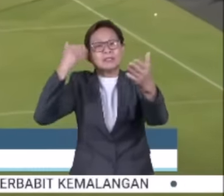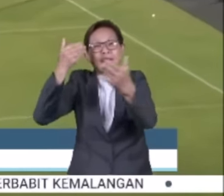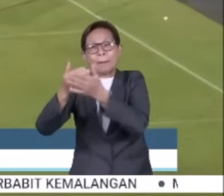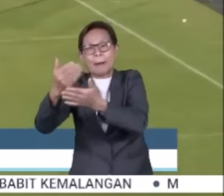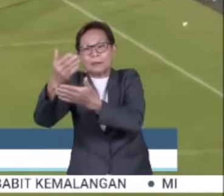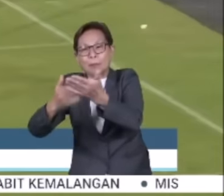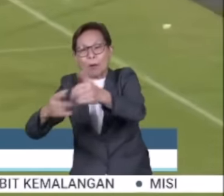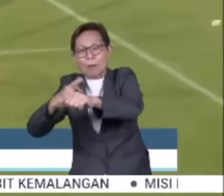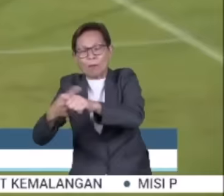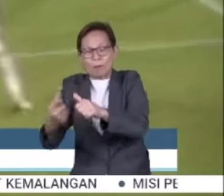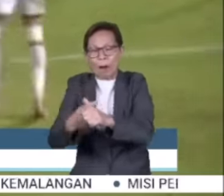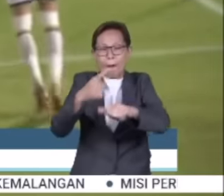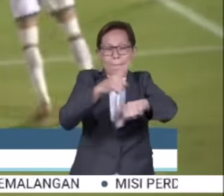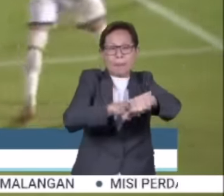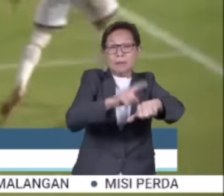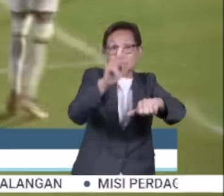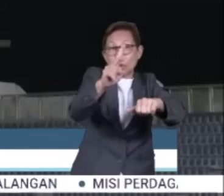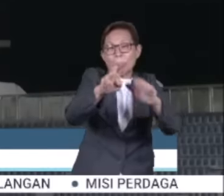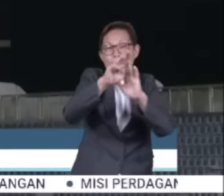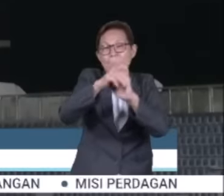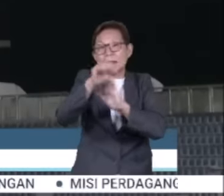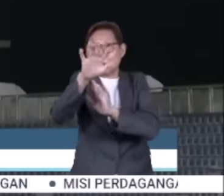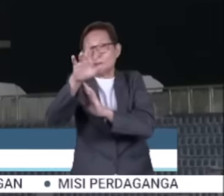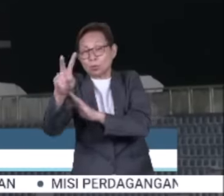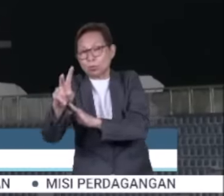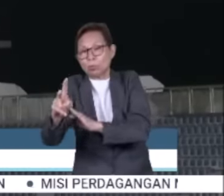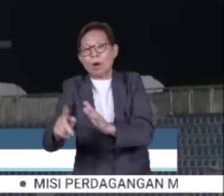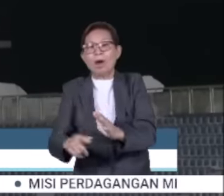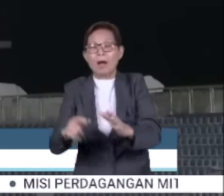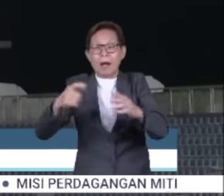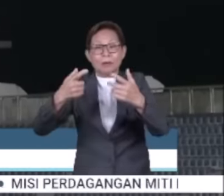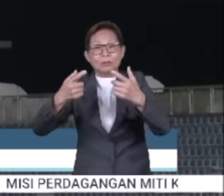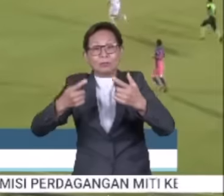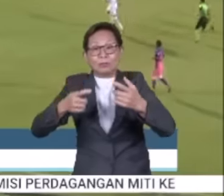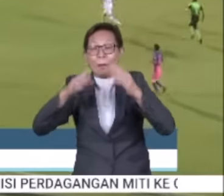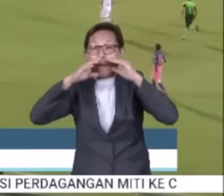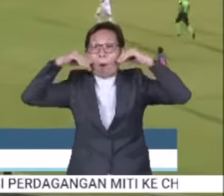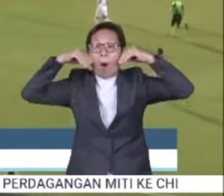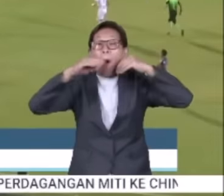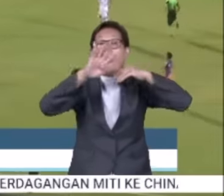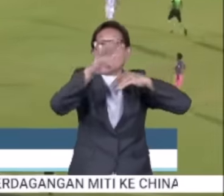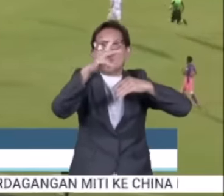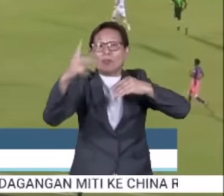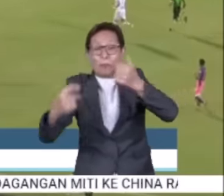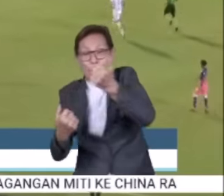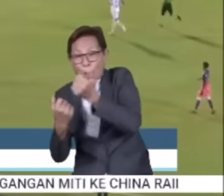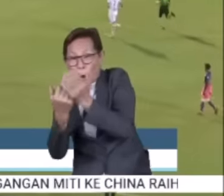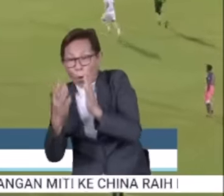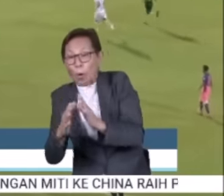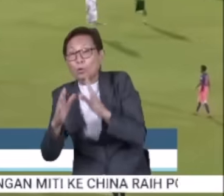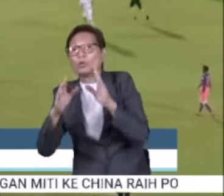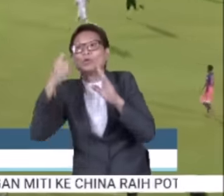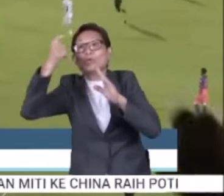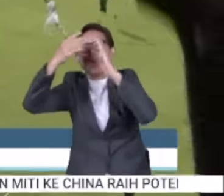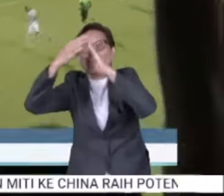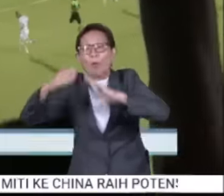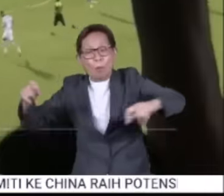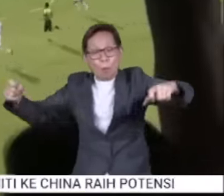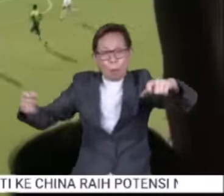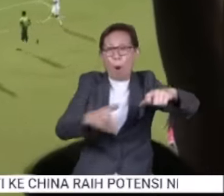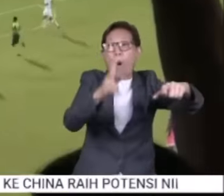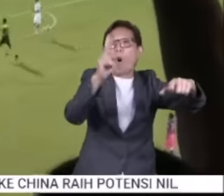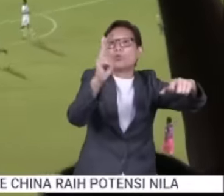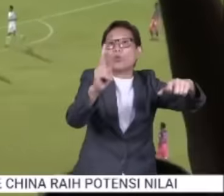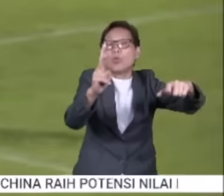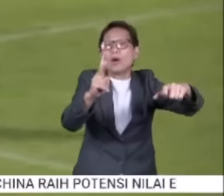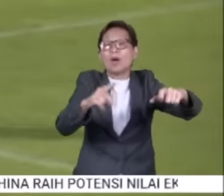pertama. Masa babak kedua, pada minit ke-52, Mintah sekali lagi menceriakan 4,000 penyokong tuan rumah apabila meledak gol kedua